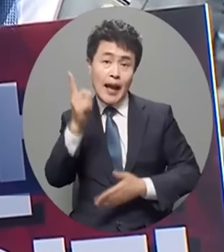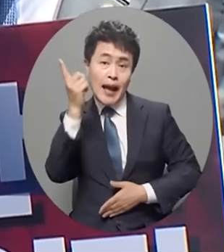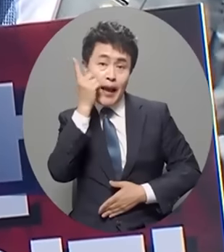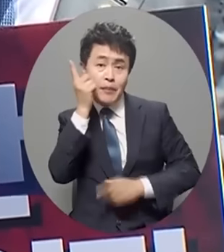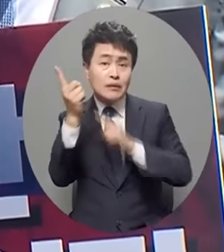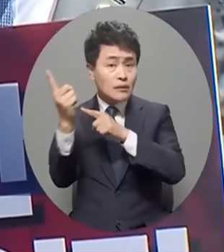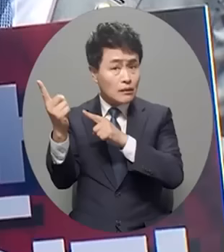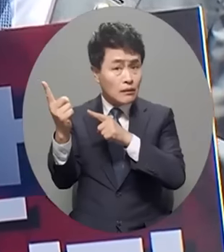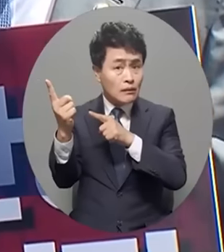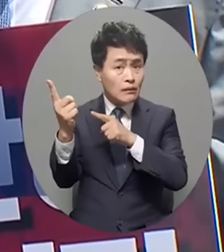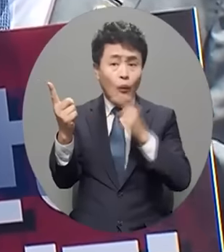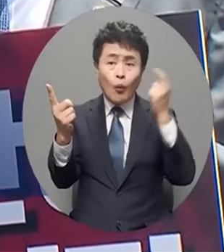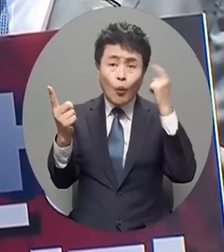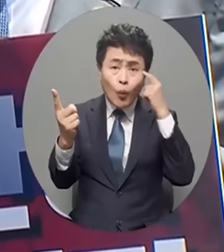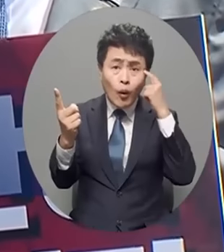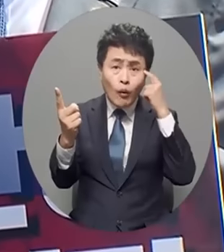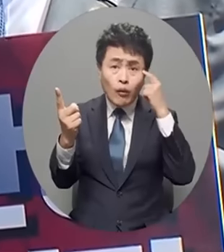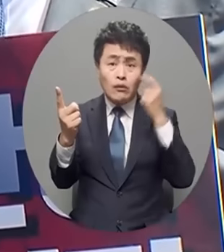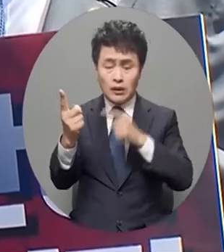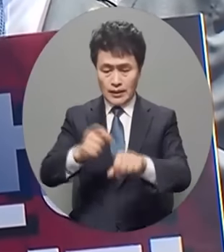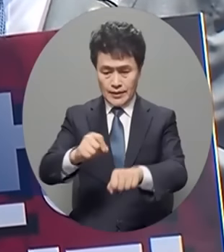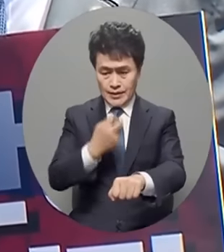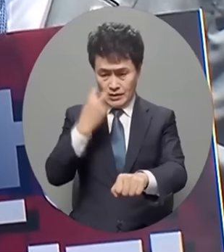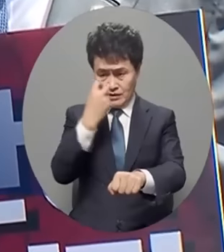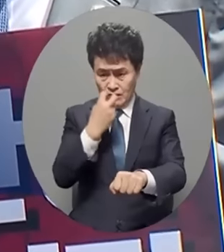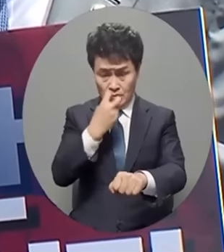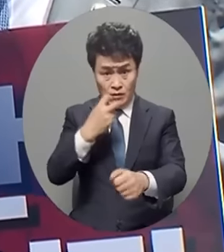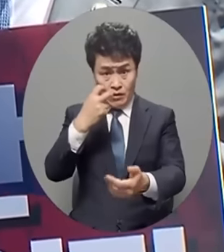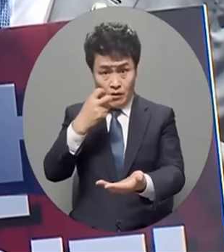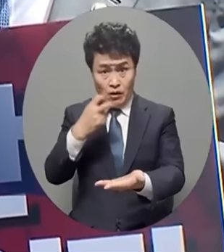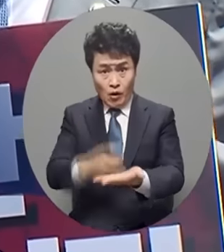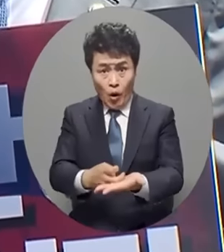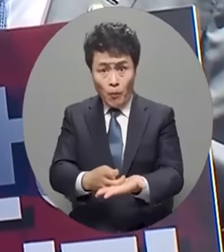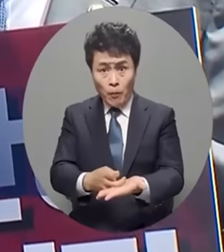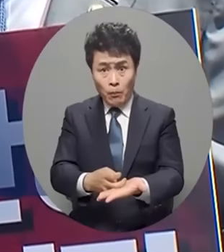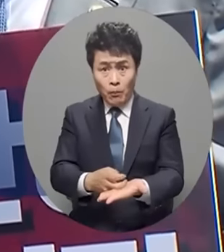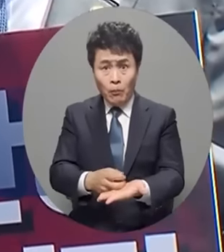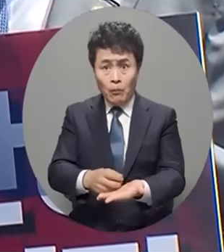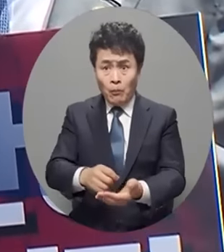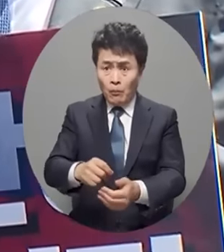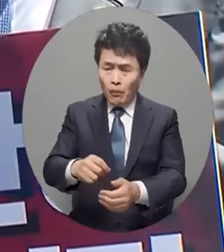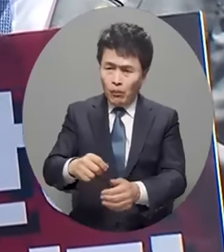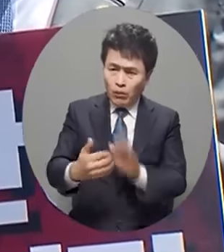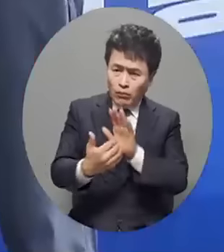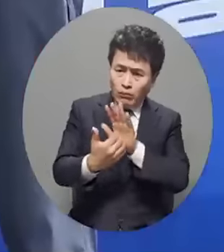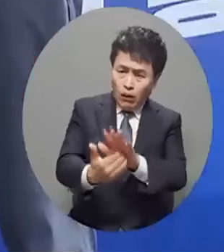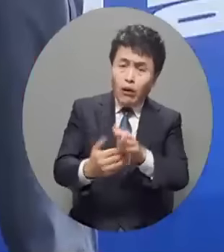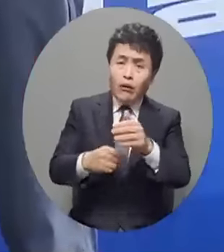그가 그렇게 특검법을 거부했는지 속속 드러나고 있습니다.